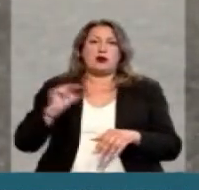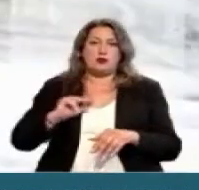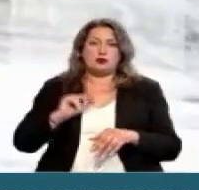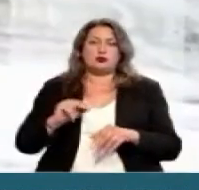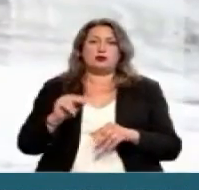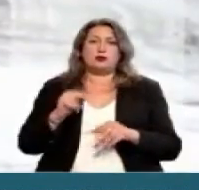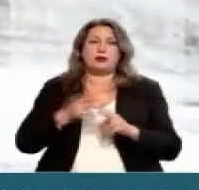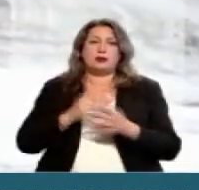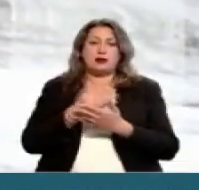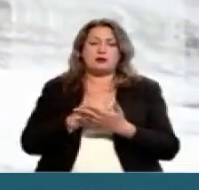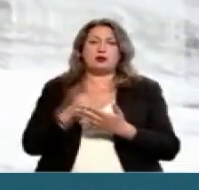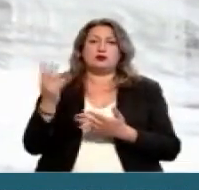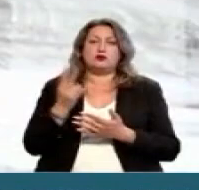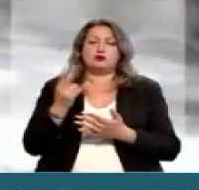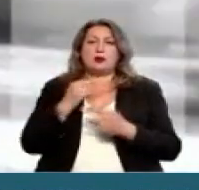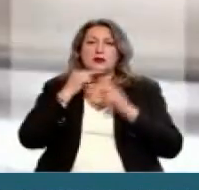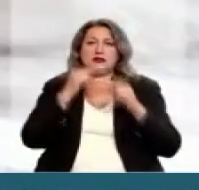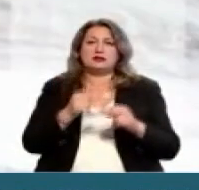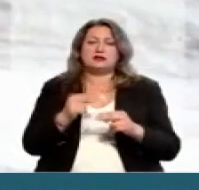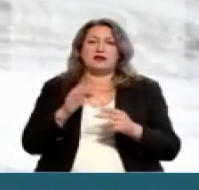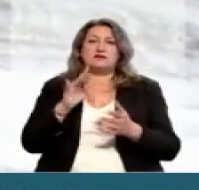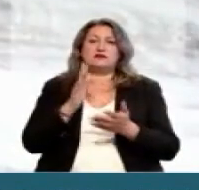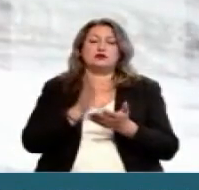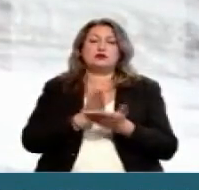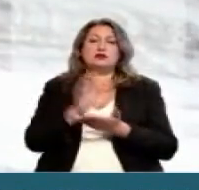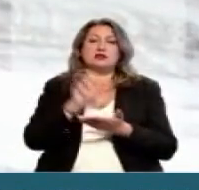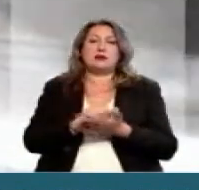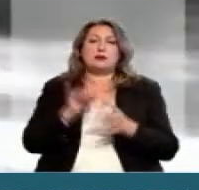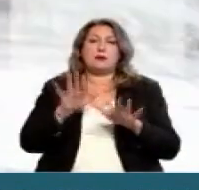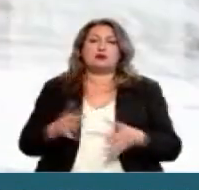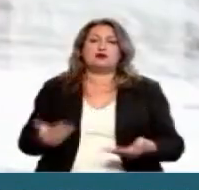электрондық еңбек биржасына жүгіну қажет. Бауыржан Қасымхан, Олжас Есенжігітов, Қостанай телеарнасы.